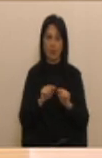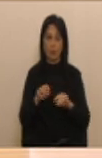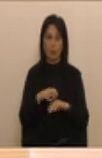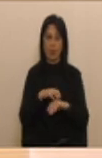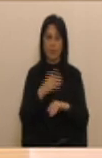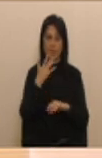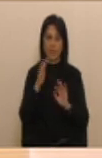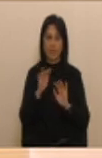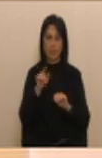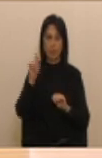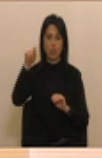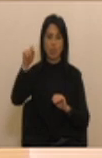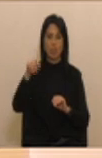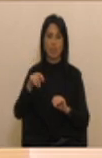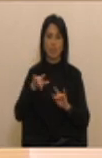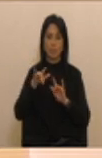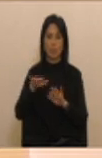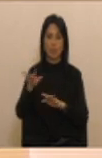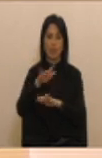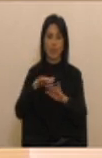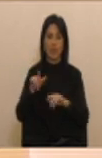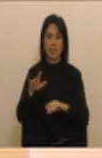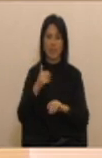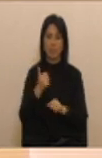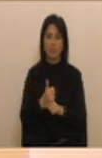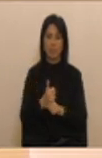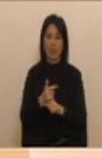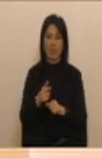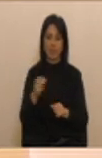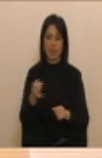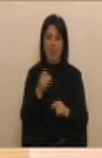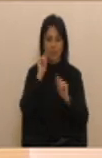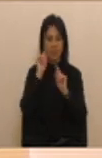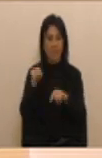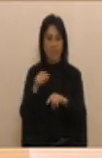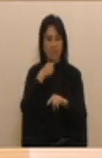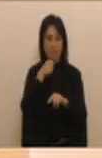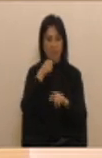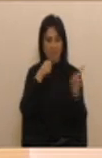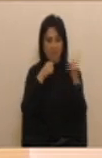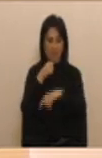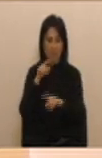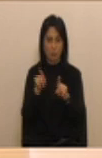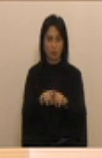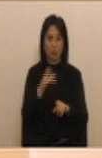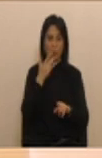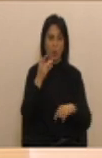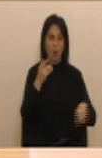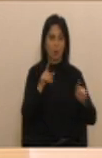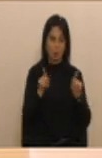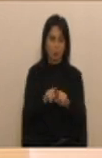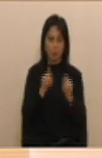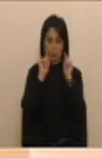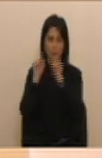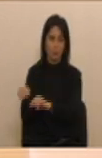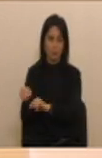პარტიაში ნაცმოძრაობის შიგნით მიმდინარე მოვლენები. ეს იყო თავარი დაინტერესებაც მედიის და პოლიტიკური აქტორების